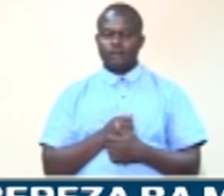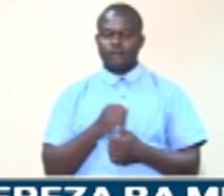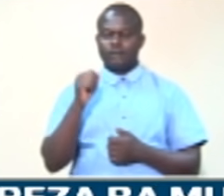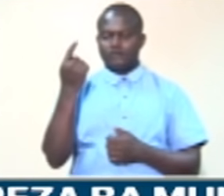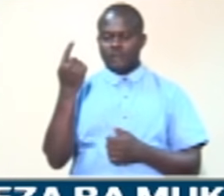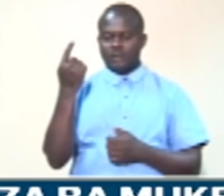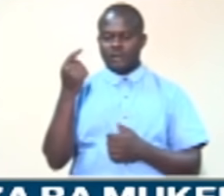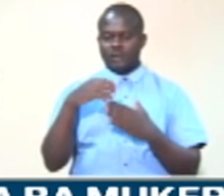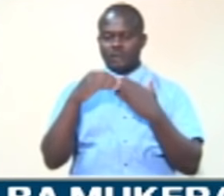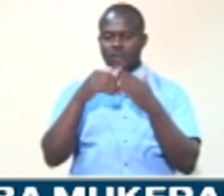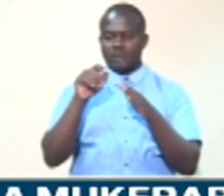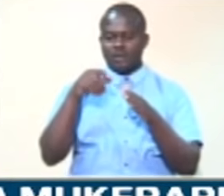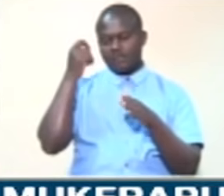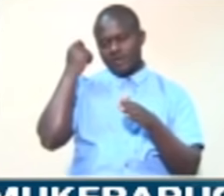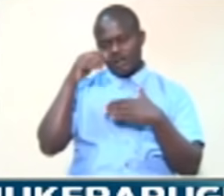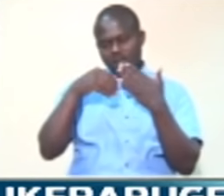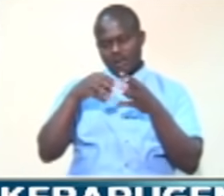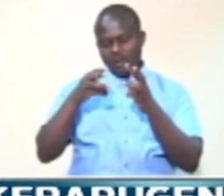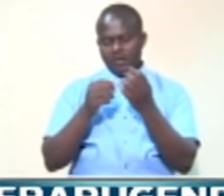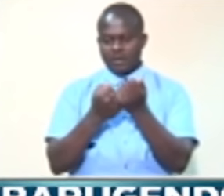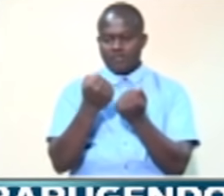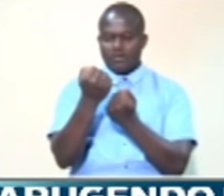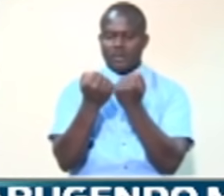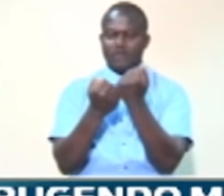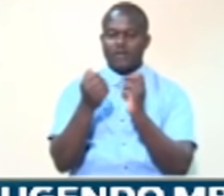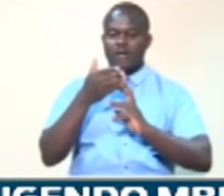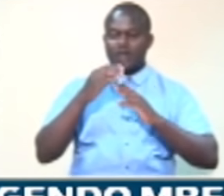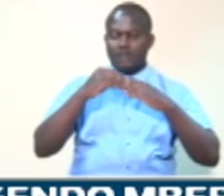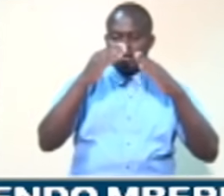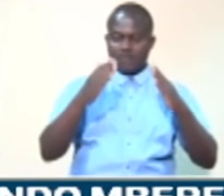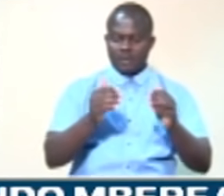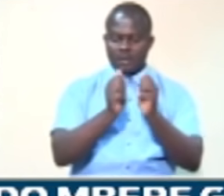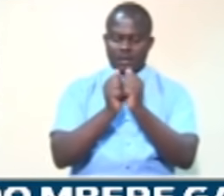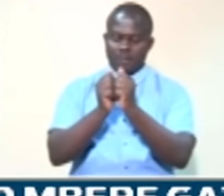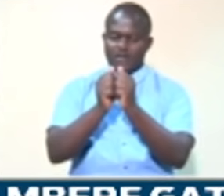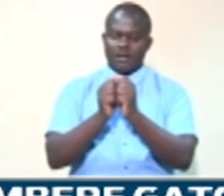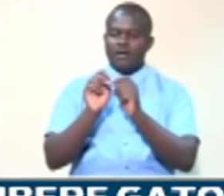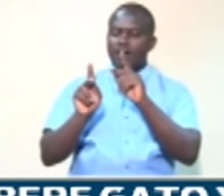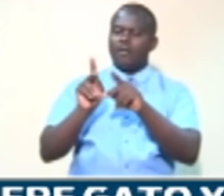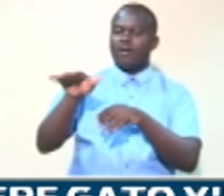mbere ubuyobozi bukwiye kumvikana mu buryo bw'imikoranire hagati y'abayobozi n'abayoborwa